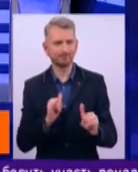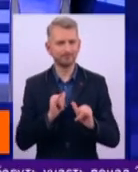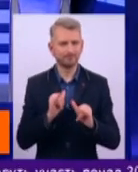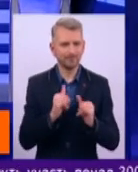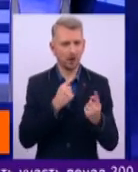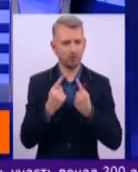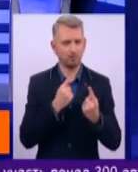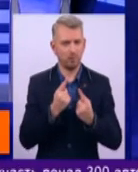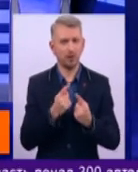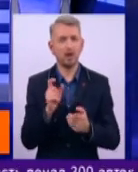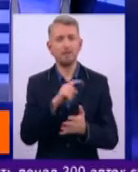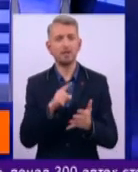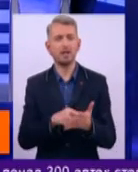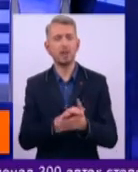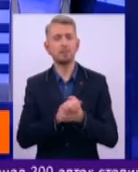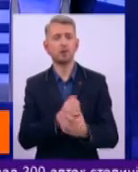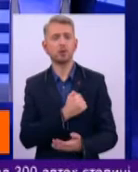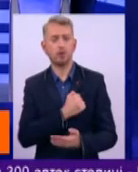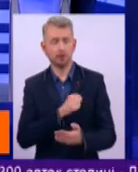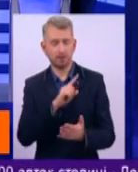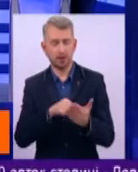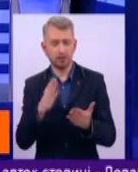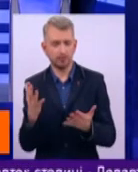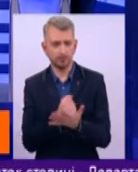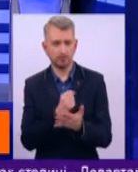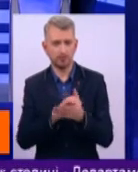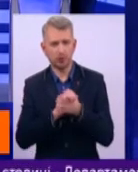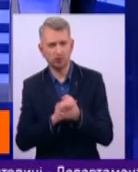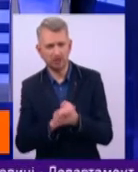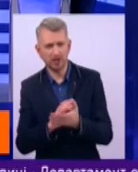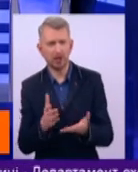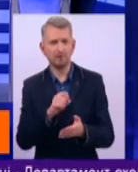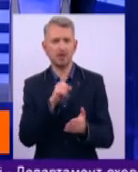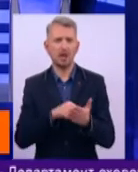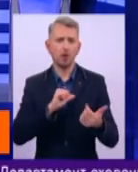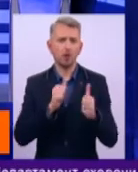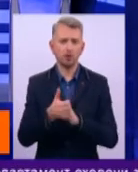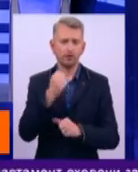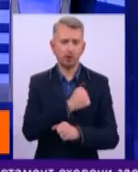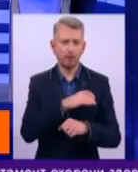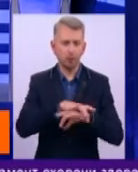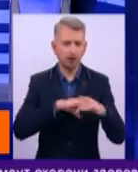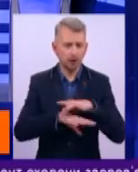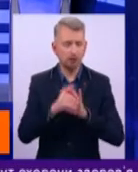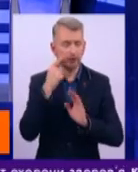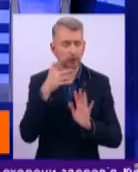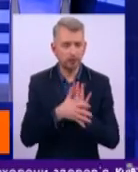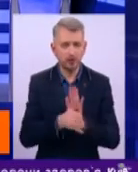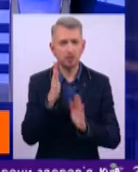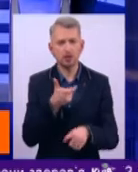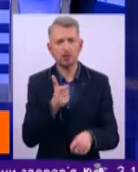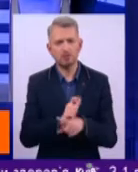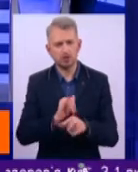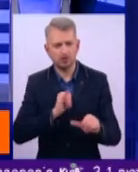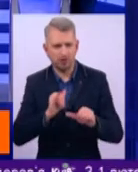питанні тих самих миротворців буде досягнено порозуміння, в питанні обміну військовополоненими буде зрозуміло, тоді, я думаю, що буде більш